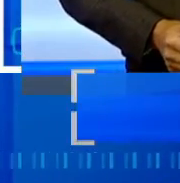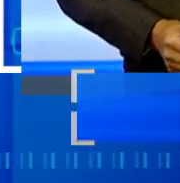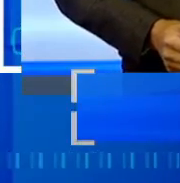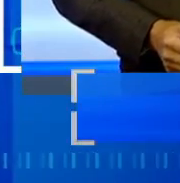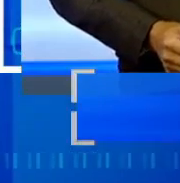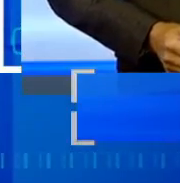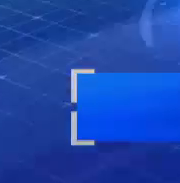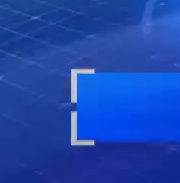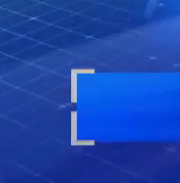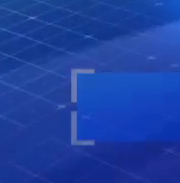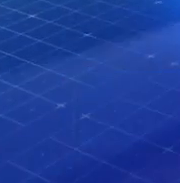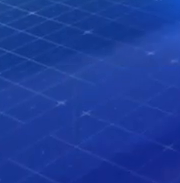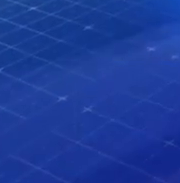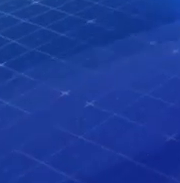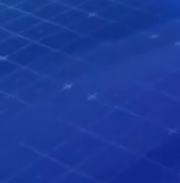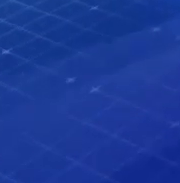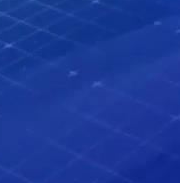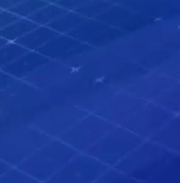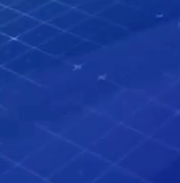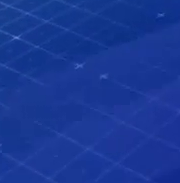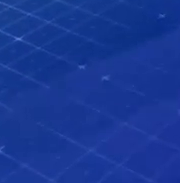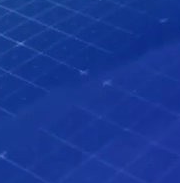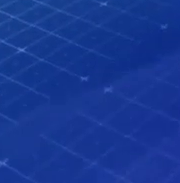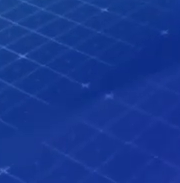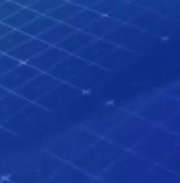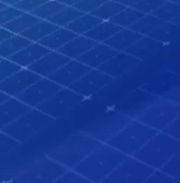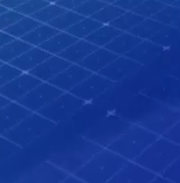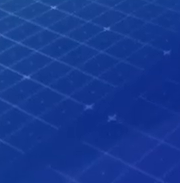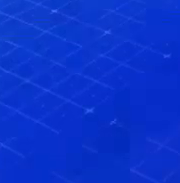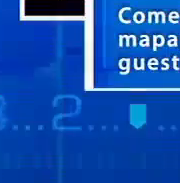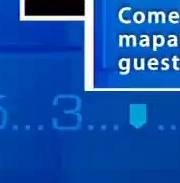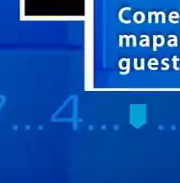Sama-sama tayong magiging saksi!